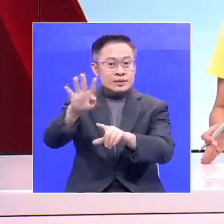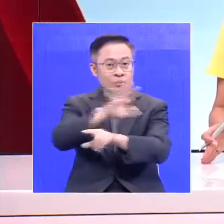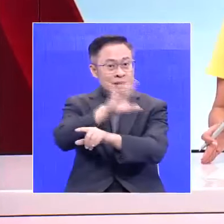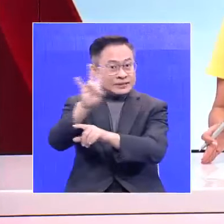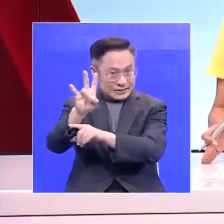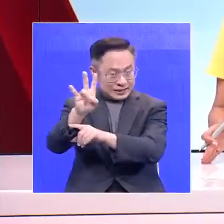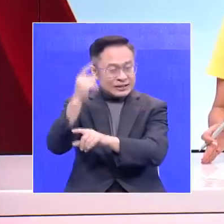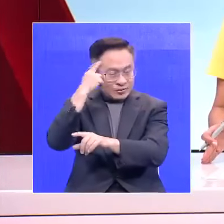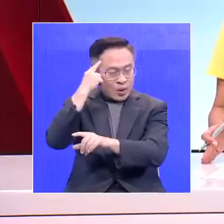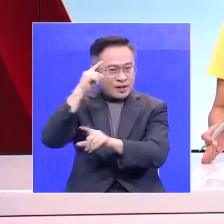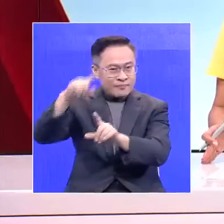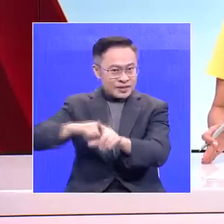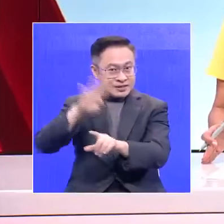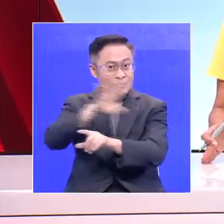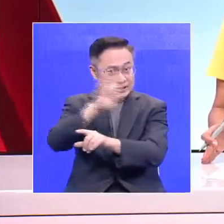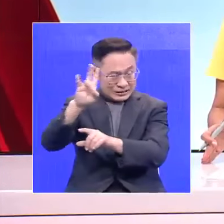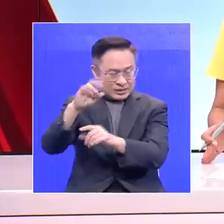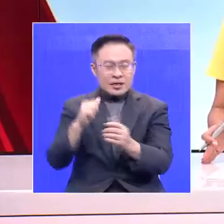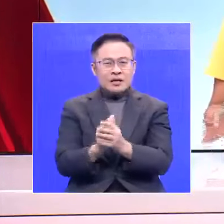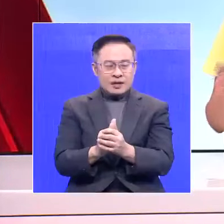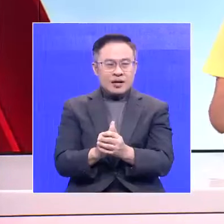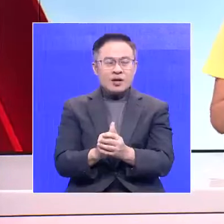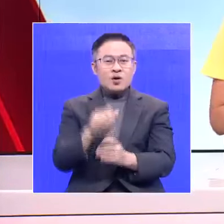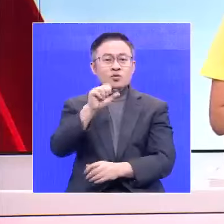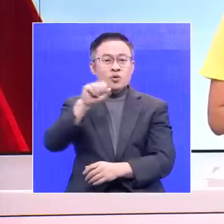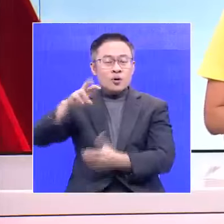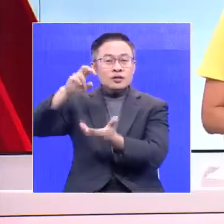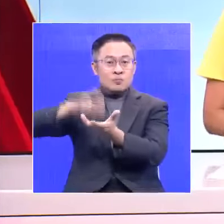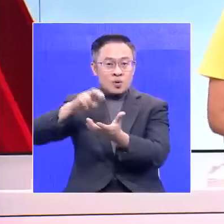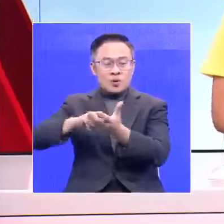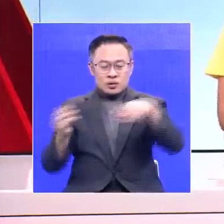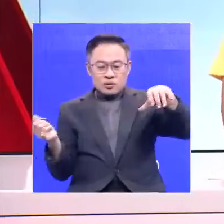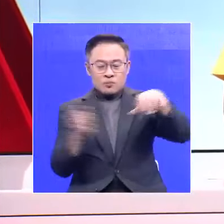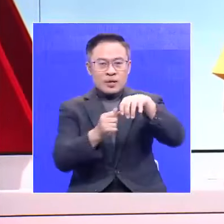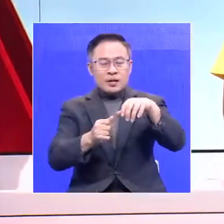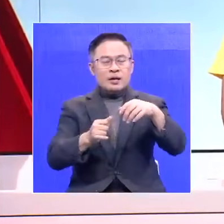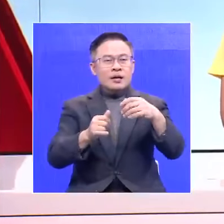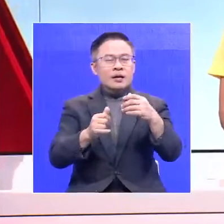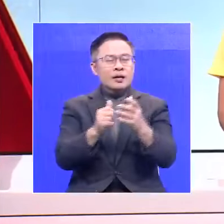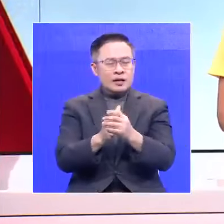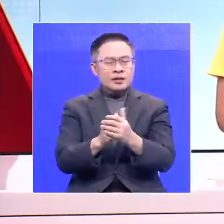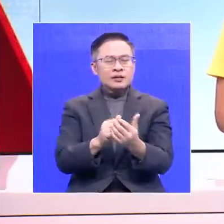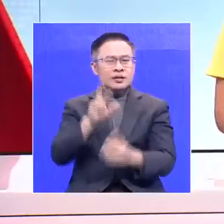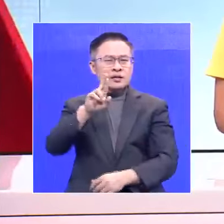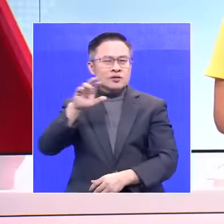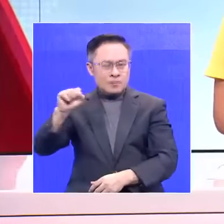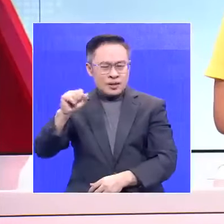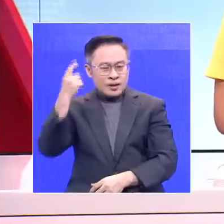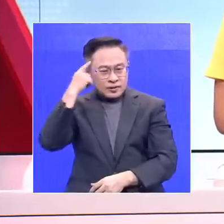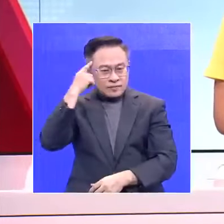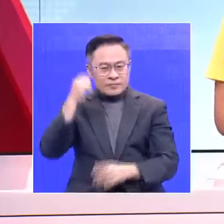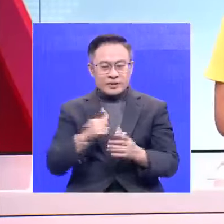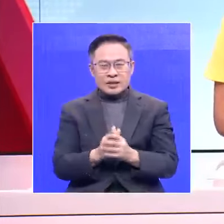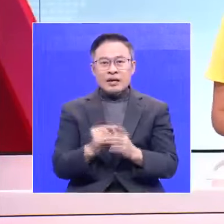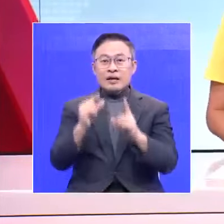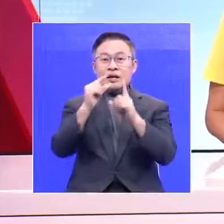แล้วเนี่ยเราจะได้เห็นสว.ชุดใหม่หรือไม่อย่างไรอันนี้ก็ต้องตามกันนะคะ ครับก็อย่าให้เรียกเลื่อน ให้เรียกยังไม่แล้วเสร็จ ไม่